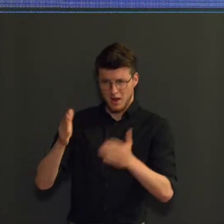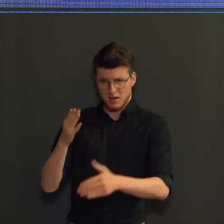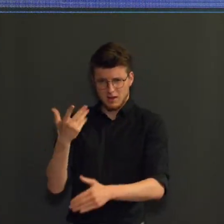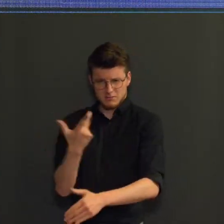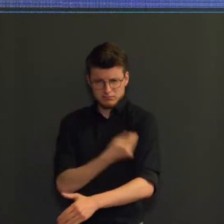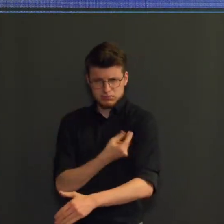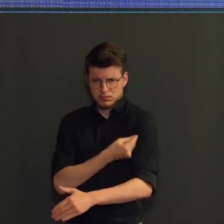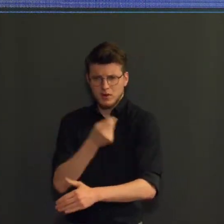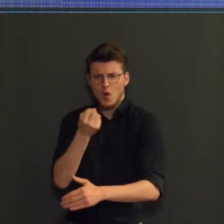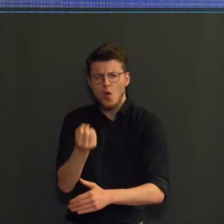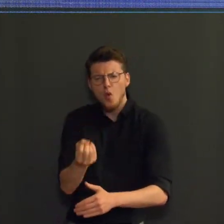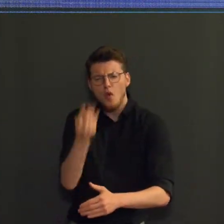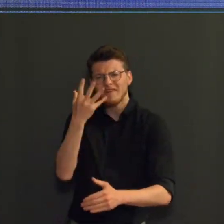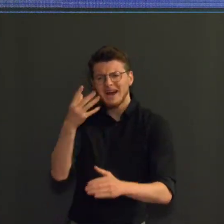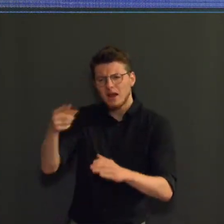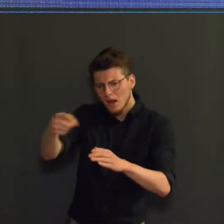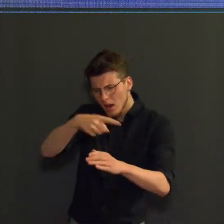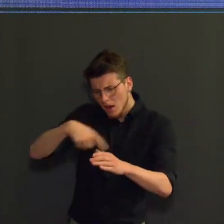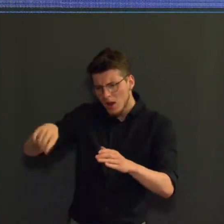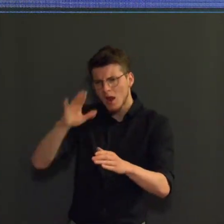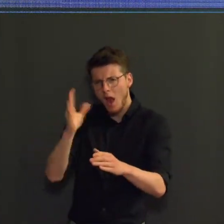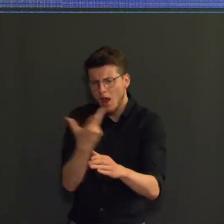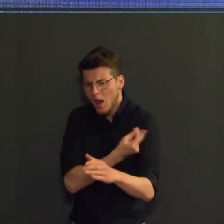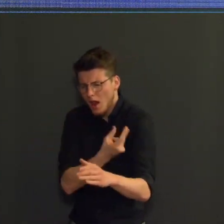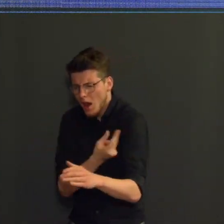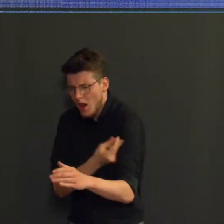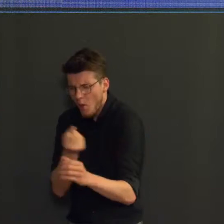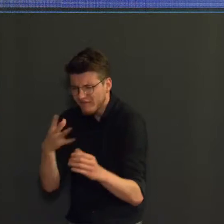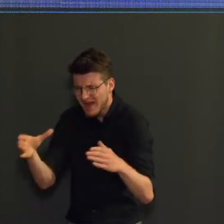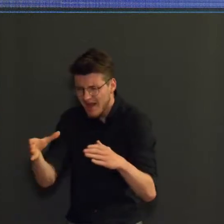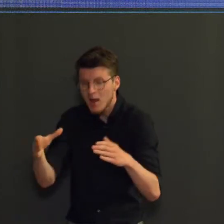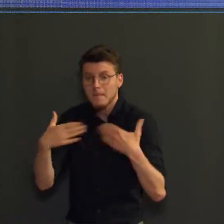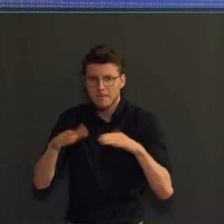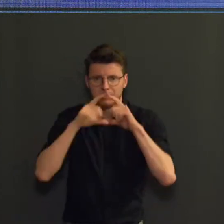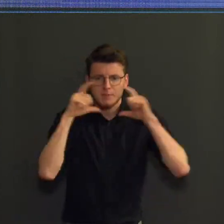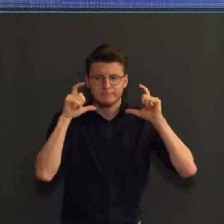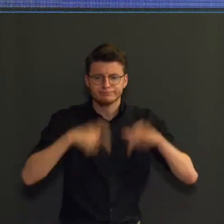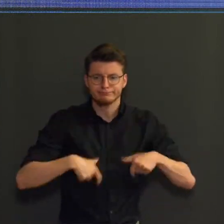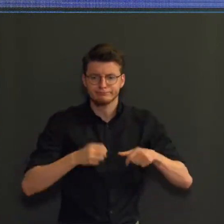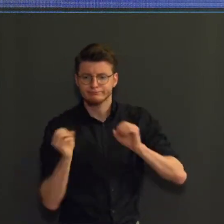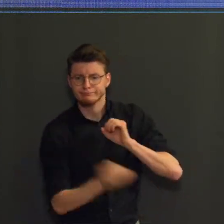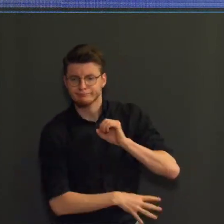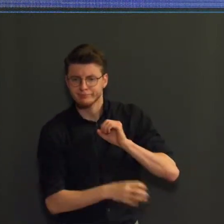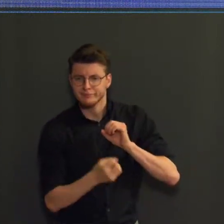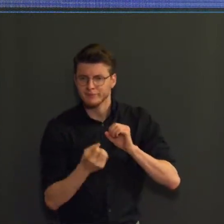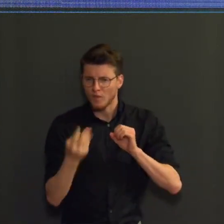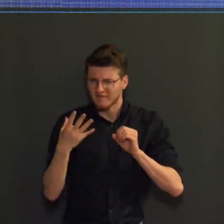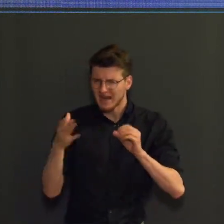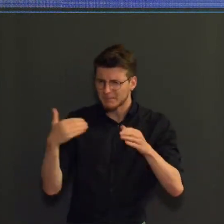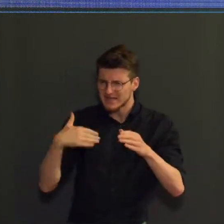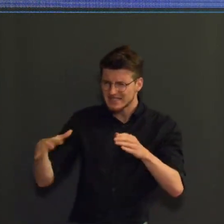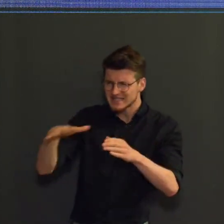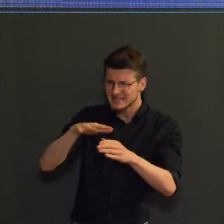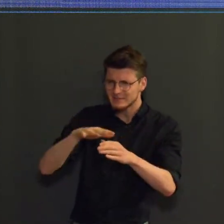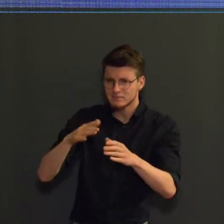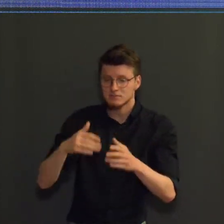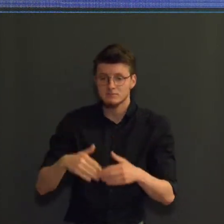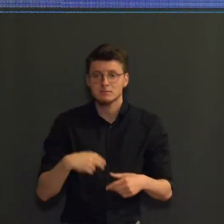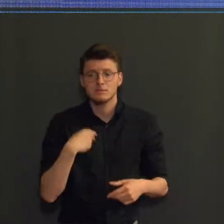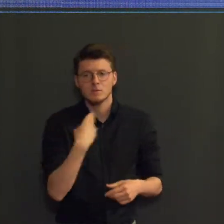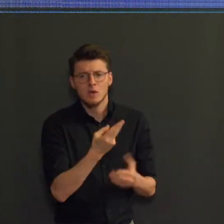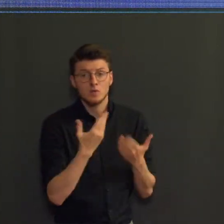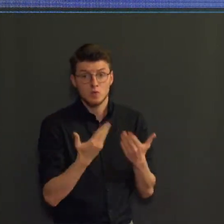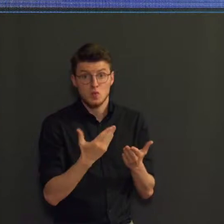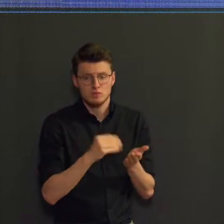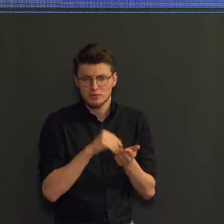geen specifieke vaccinatiegraad gedefinieerd, waarboven je dan de maskerplicht buiten op drukke plaatsen